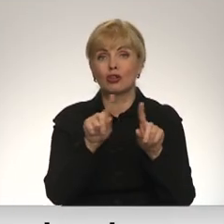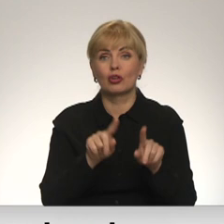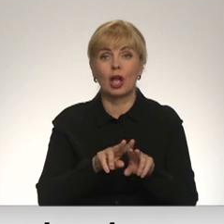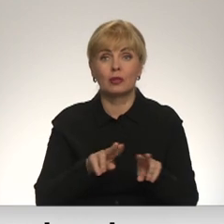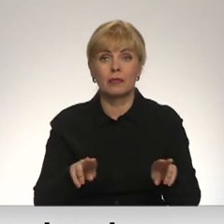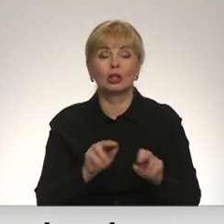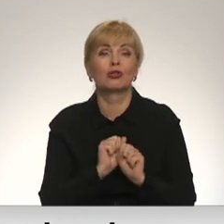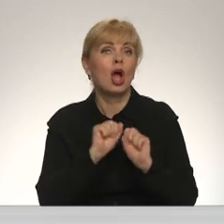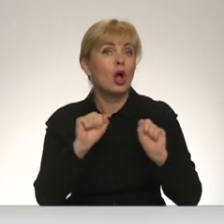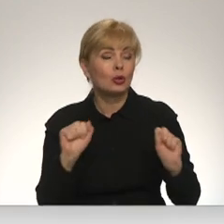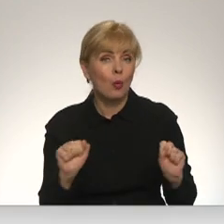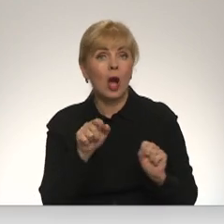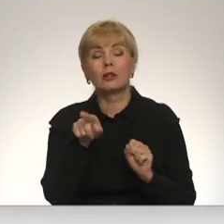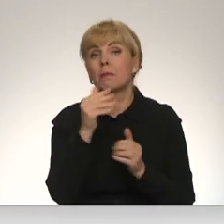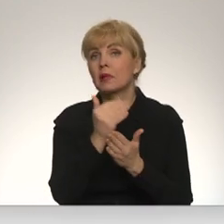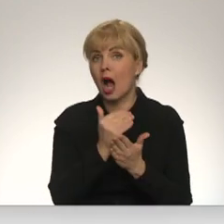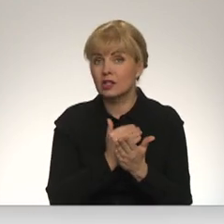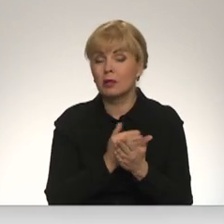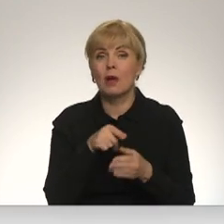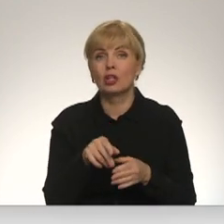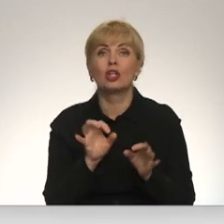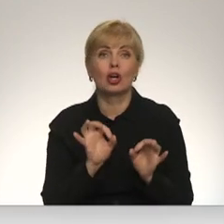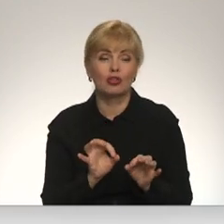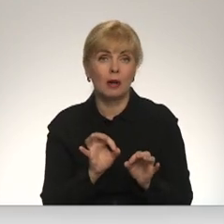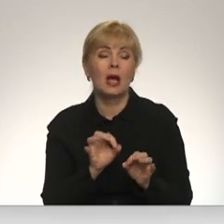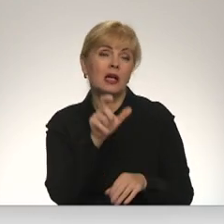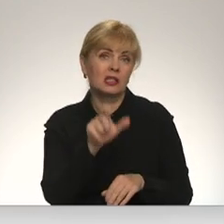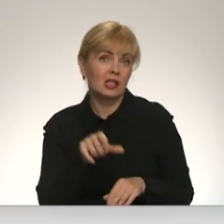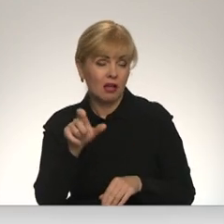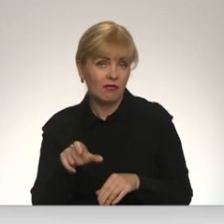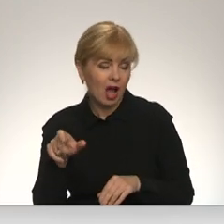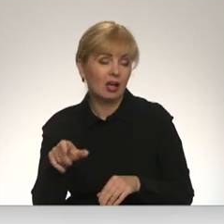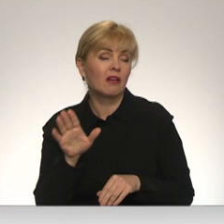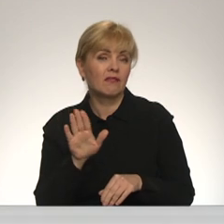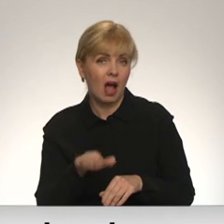lai nodrošinātu šīs te prasības, lai tur tiešām varētu šos te cilvēkus